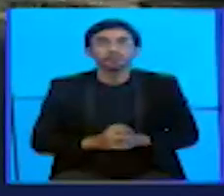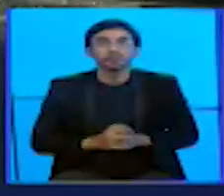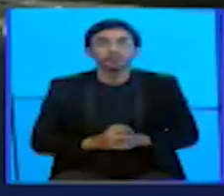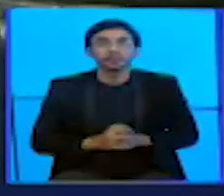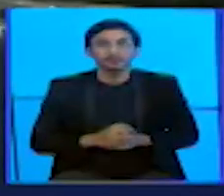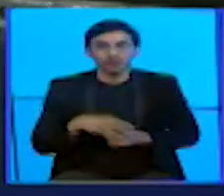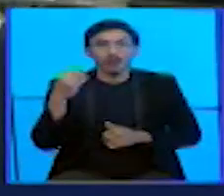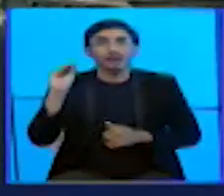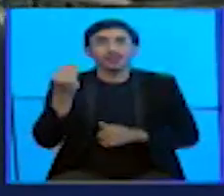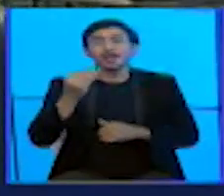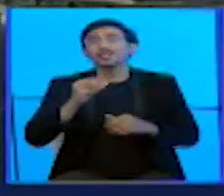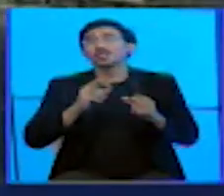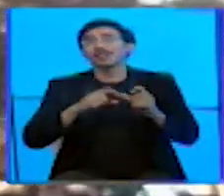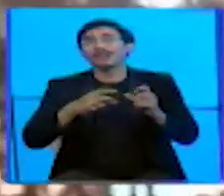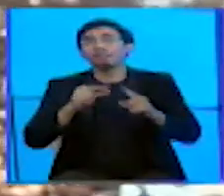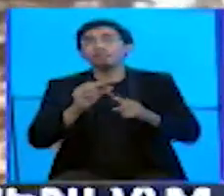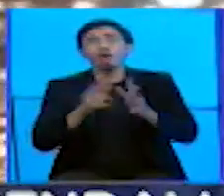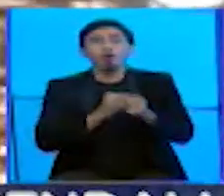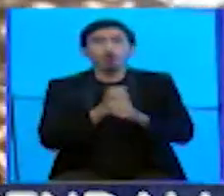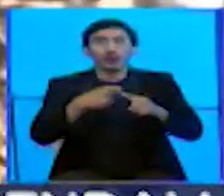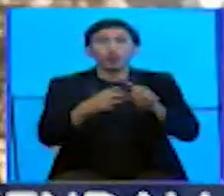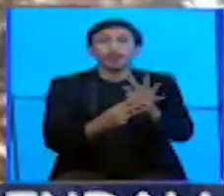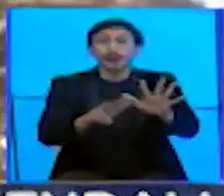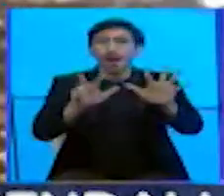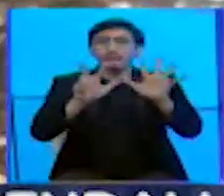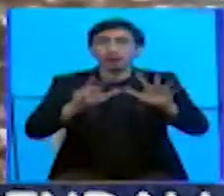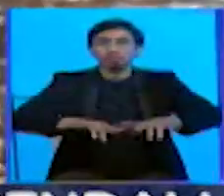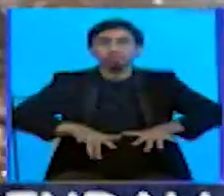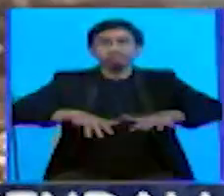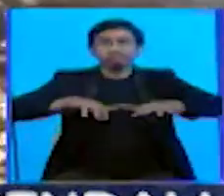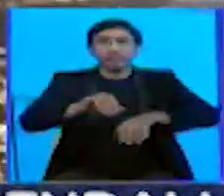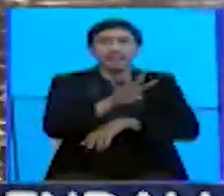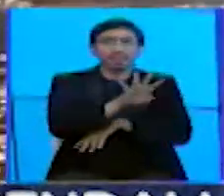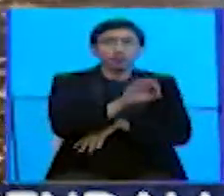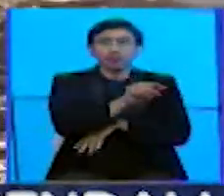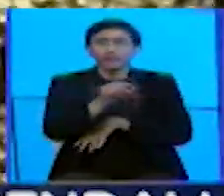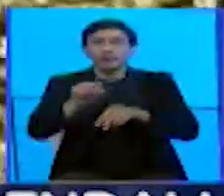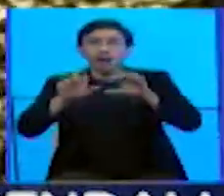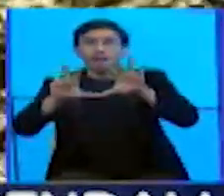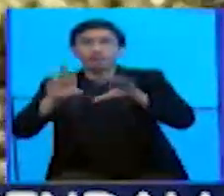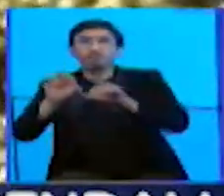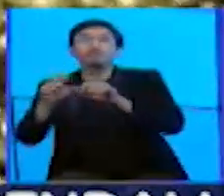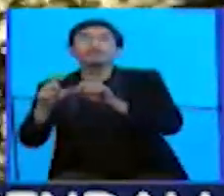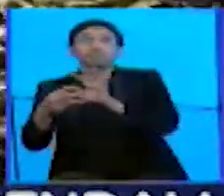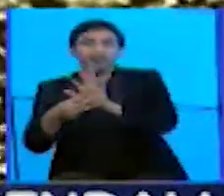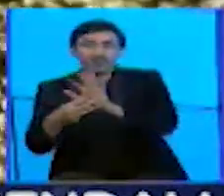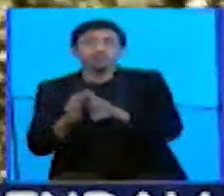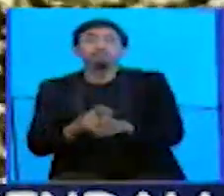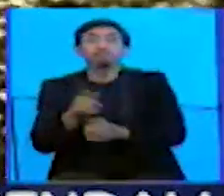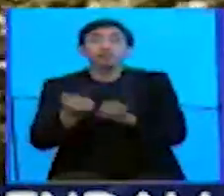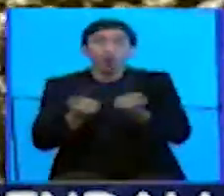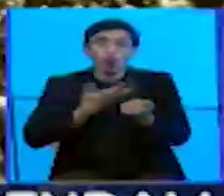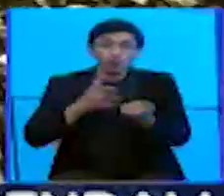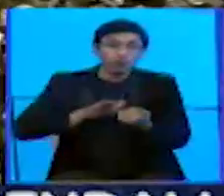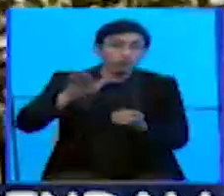Ruas tol Jakarta Serpong kilometer 8 terendam dengan ketinggian air hingga 40 dan 80 cm. Kendaraan menuju Serpong dari